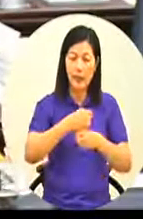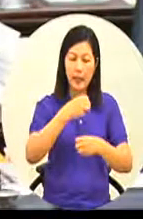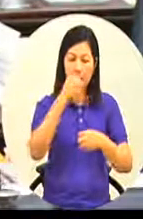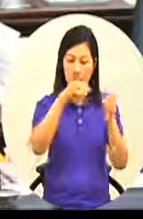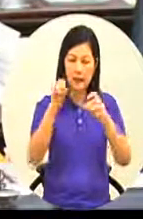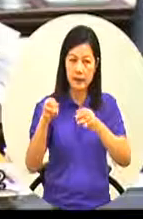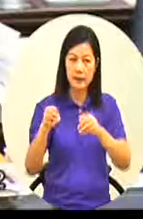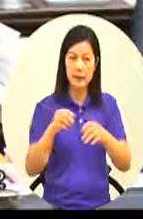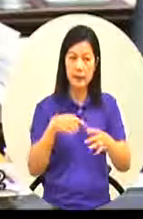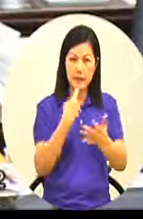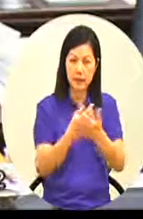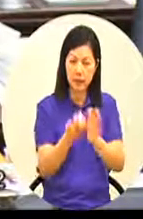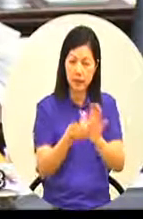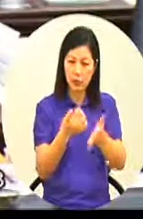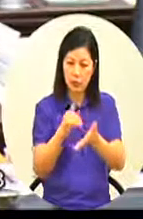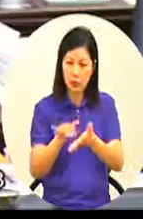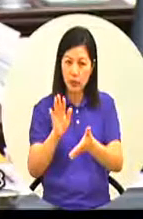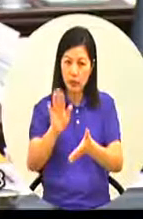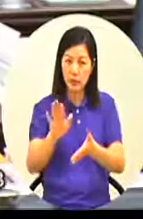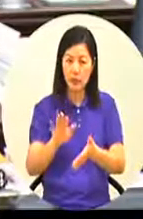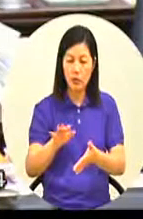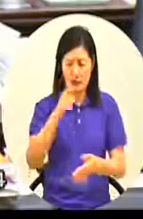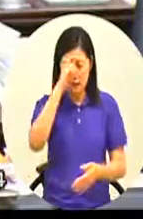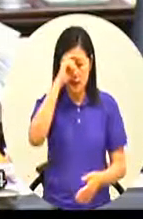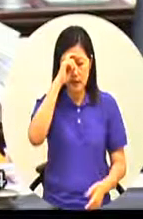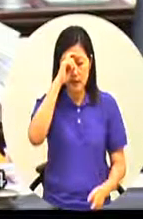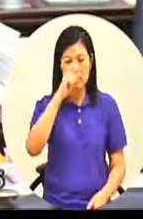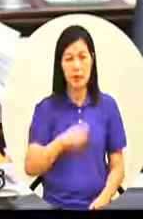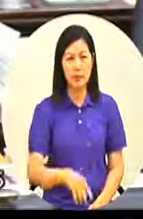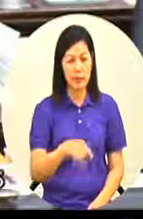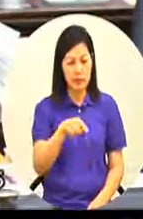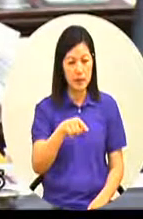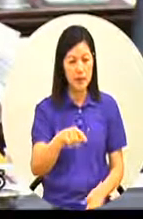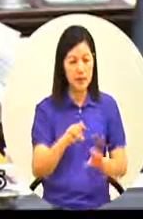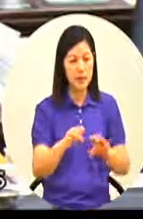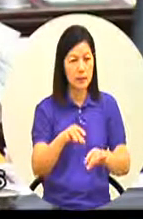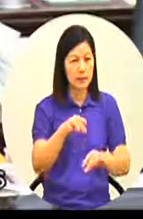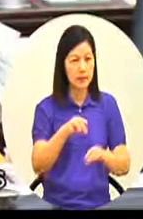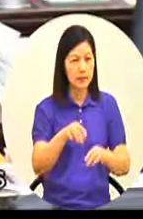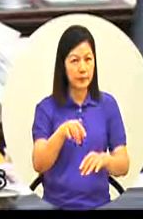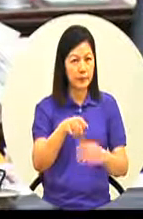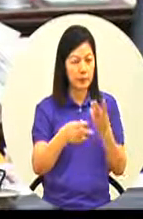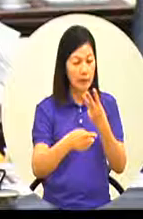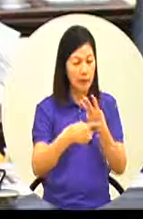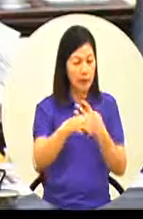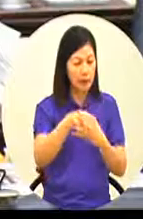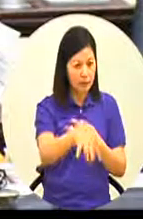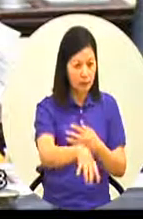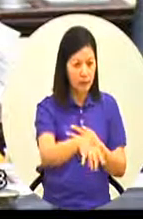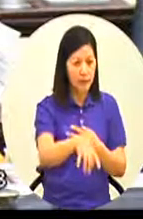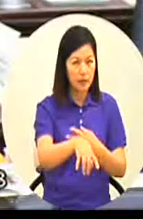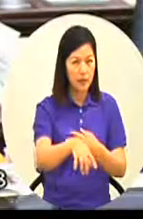这个参与式预算的部分，希望能够在这个当地啊有一些建设。那如果谈到这个，我就